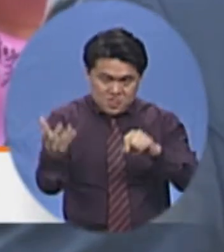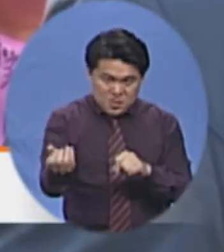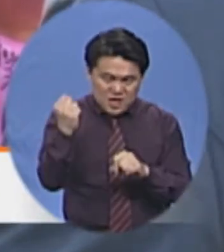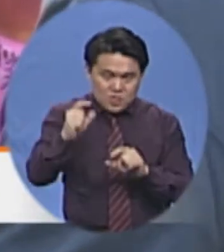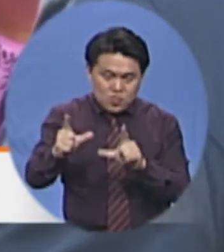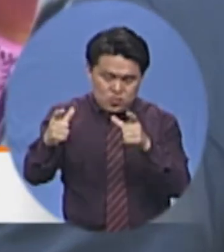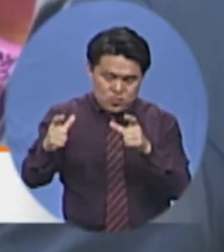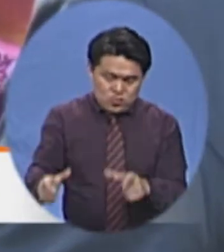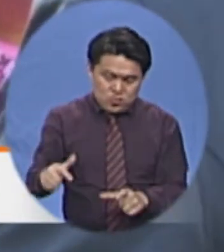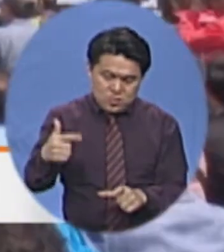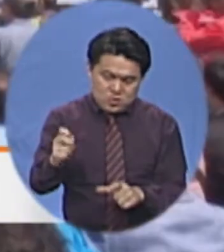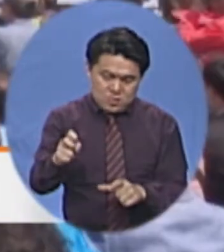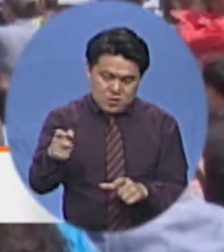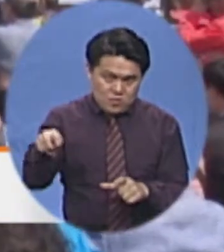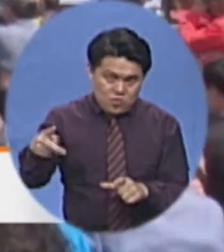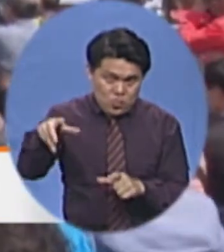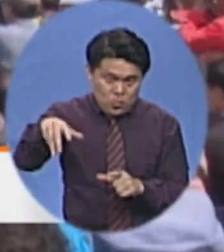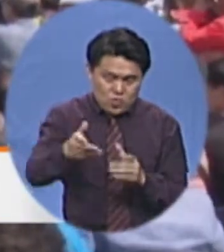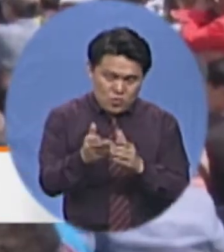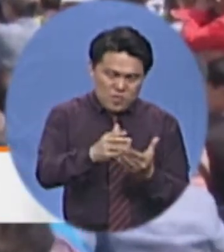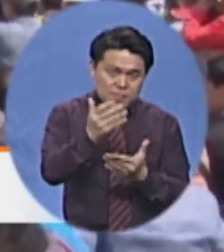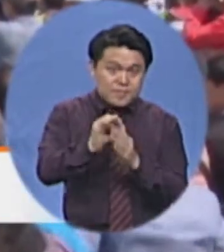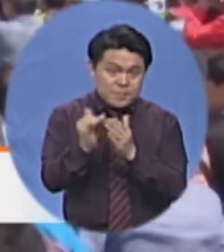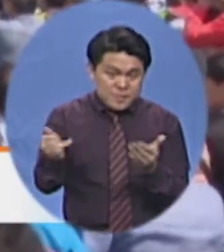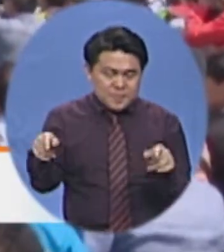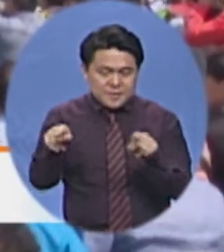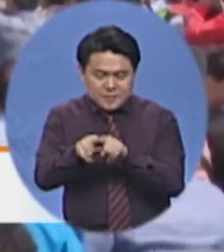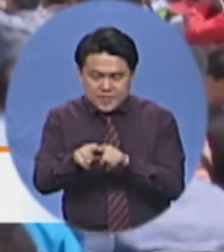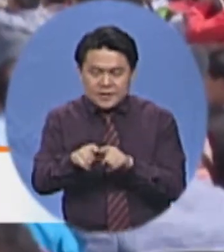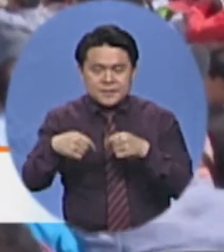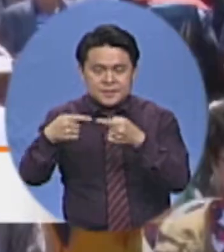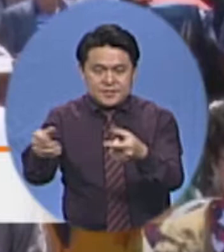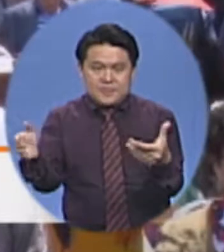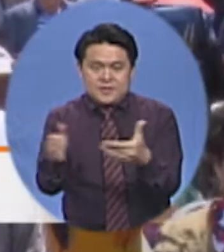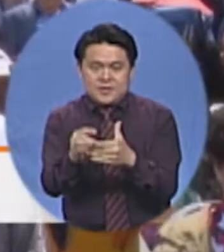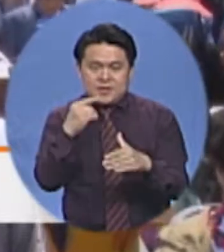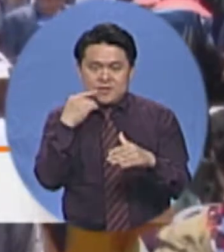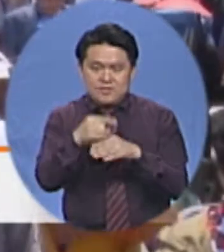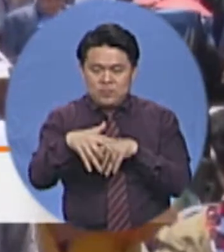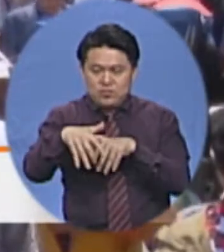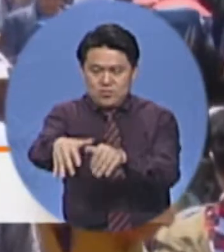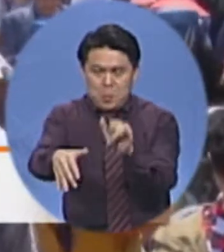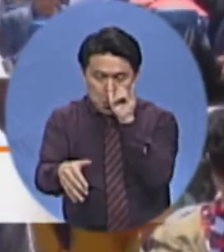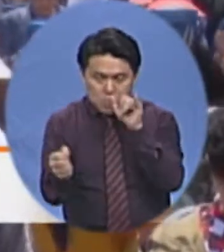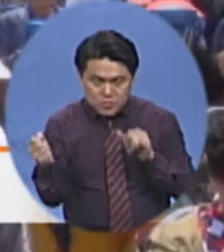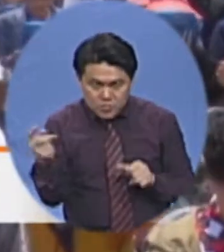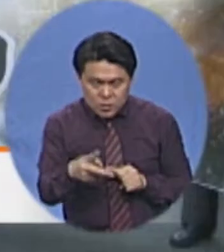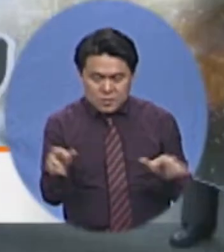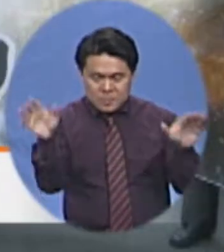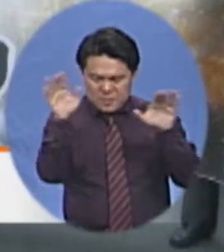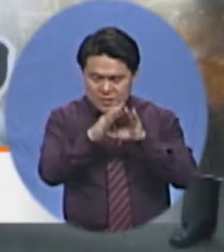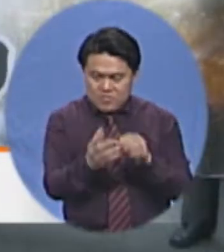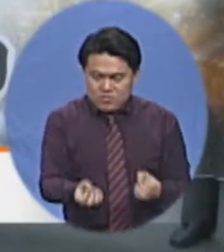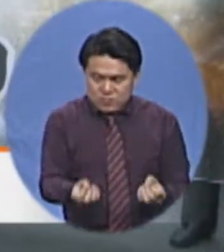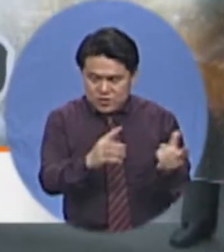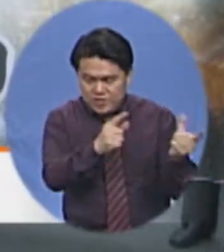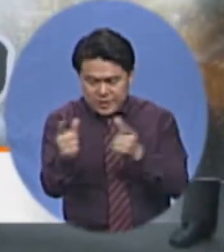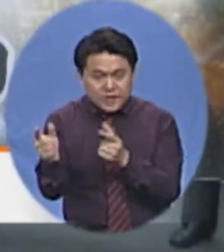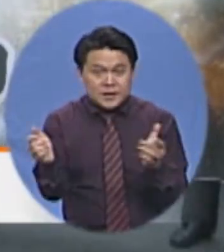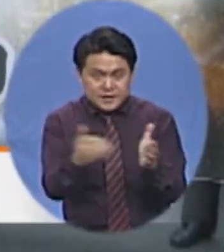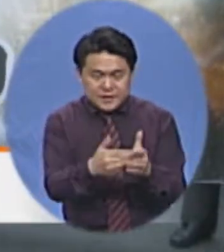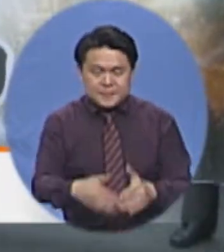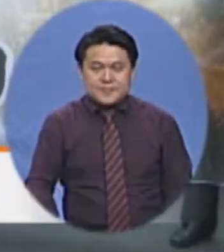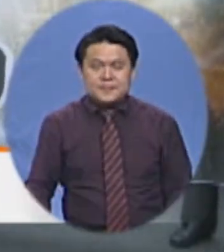동구 금남로에서 세월호 유가족 등 아픔을 겪은 시민들이 참여한 민주대행진과 전야제 등 다양한